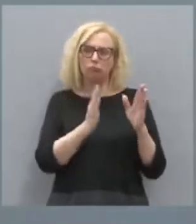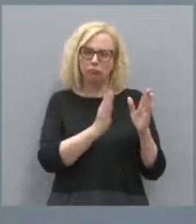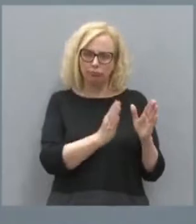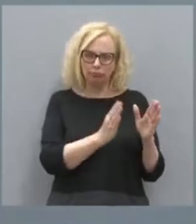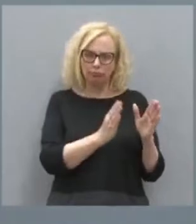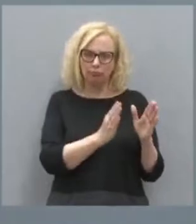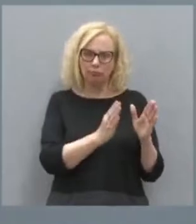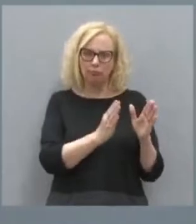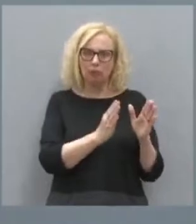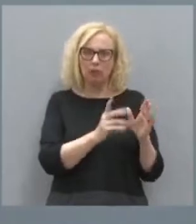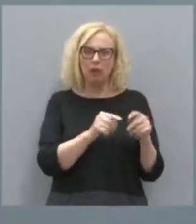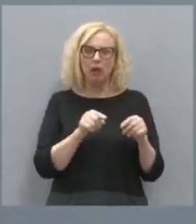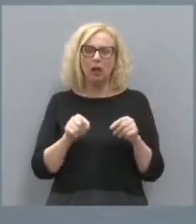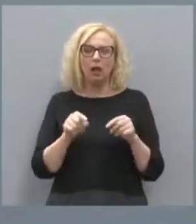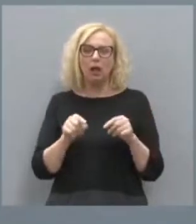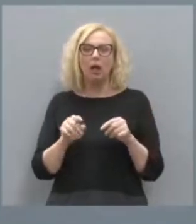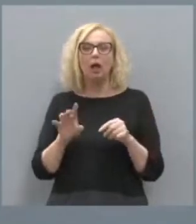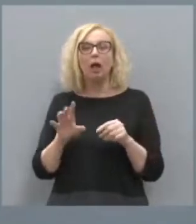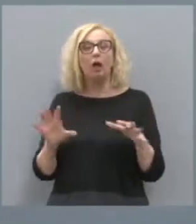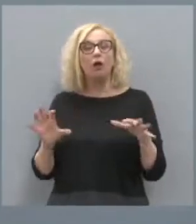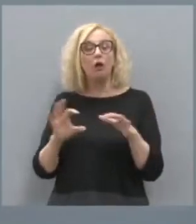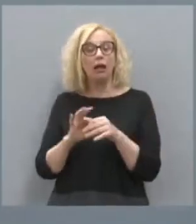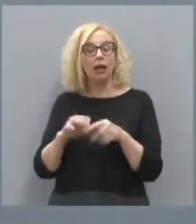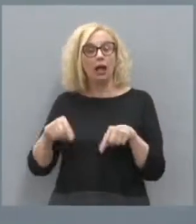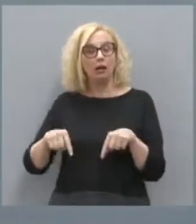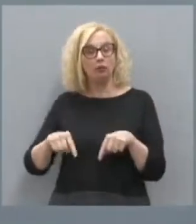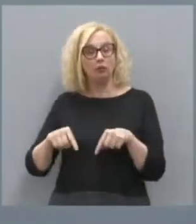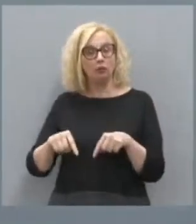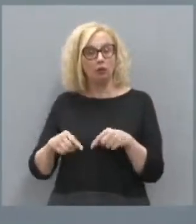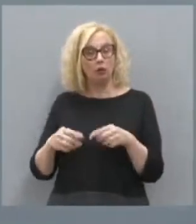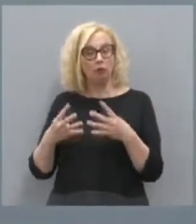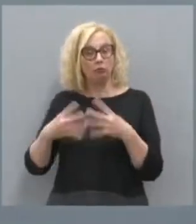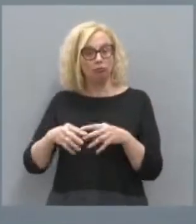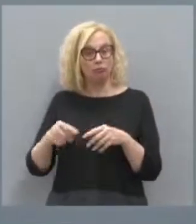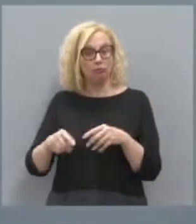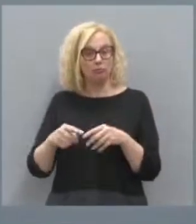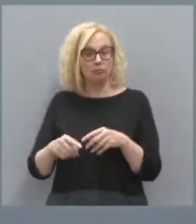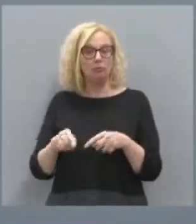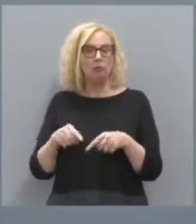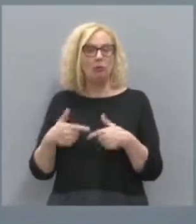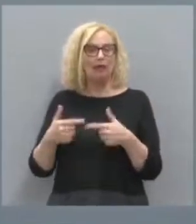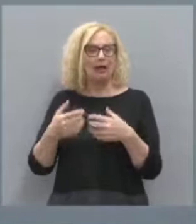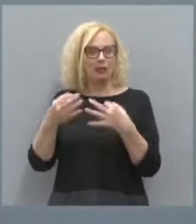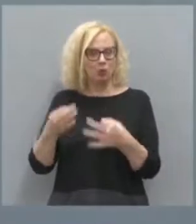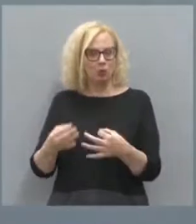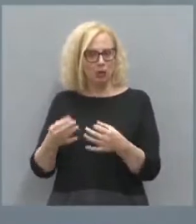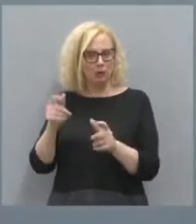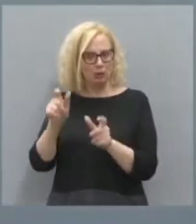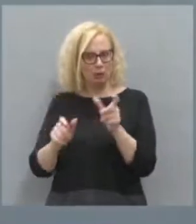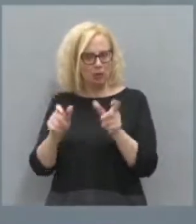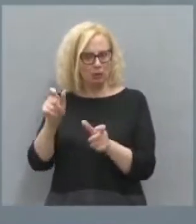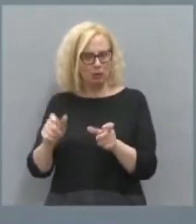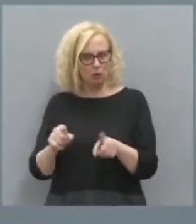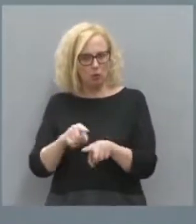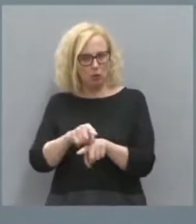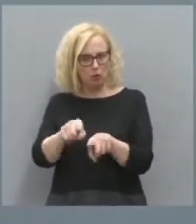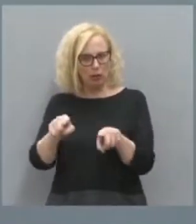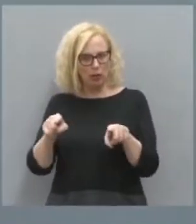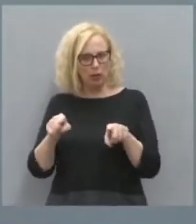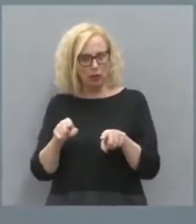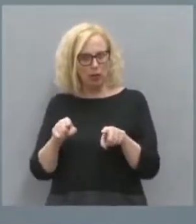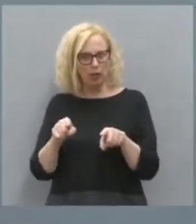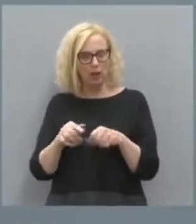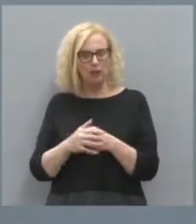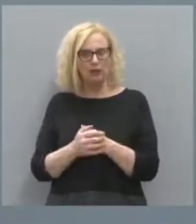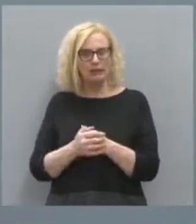dopodiché il dover fare questa operazione di messa in sicurezza sostanzialmente del del sistema